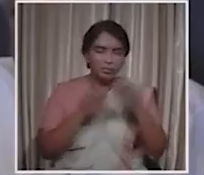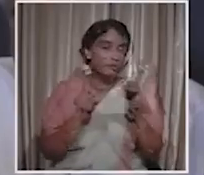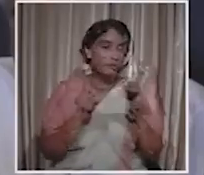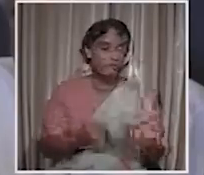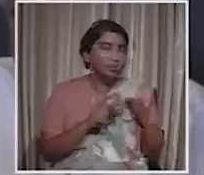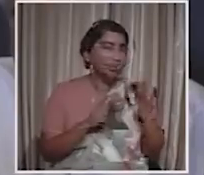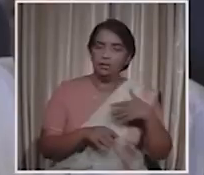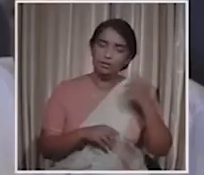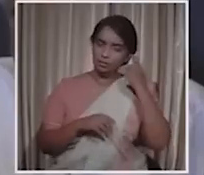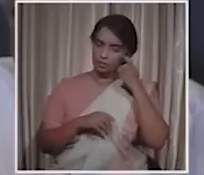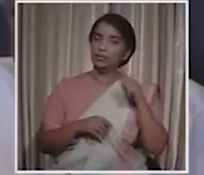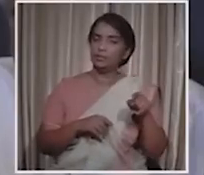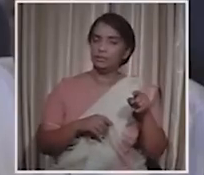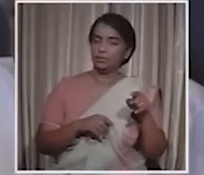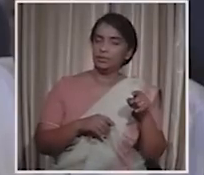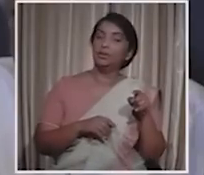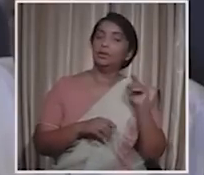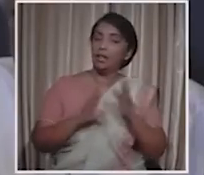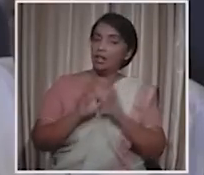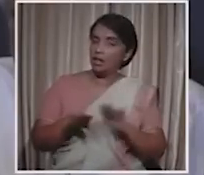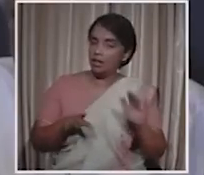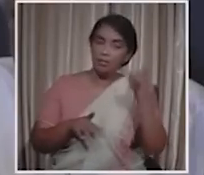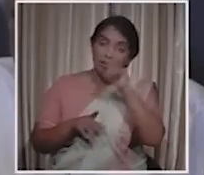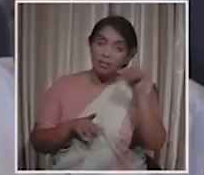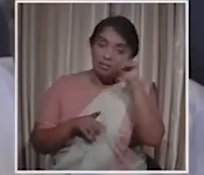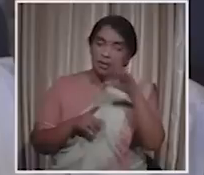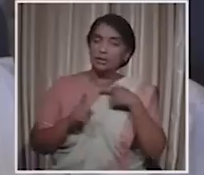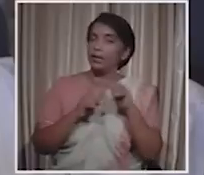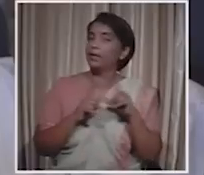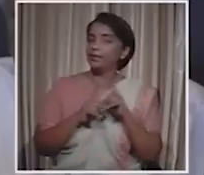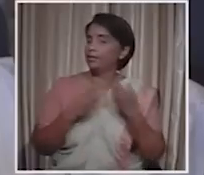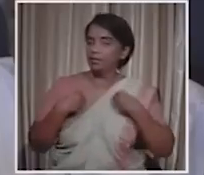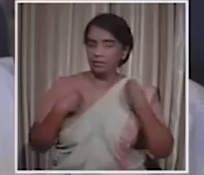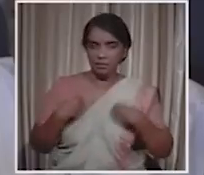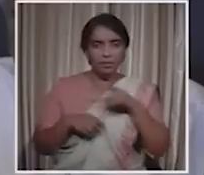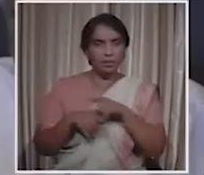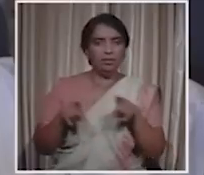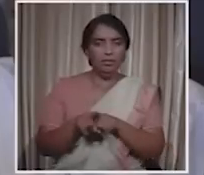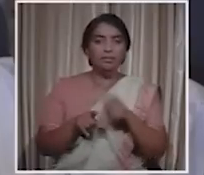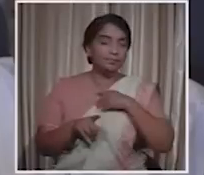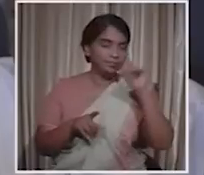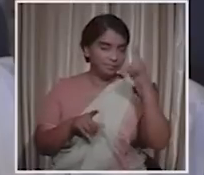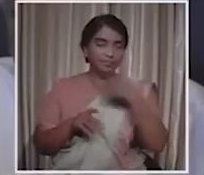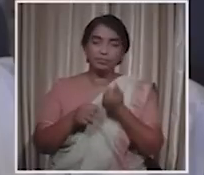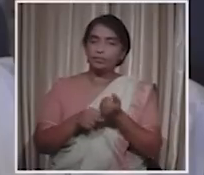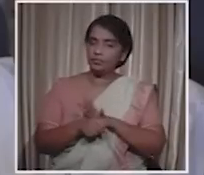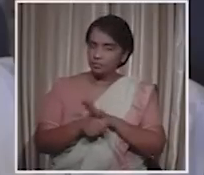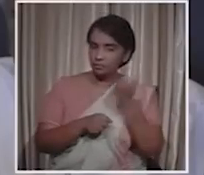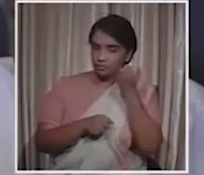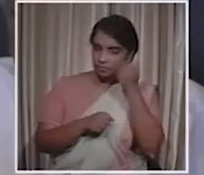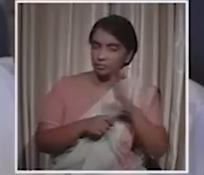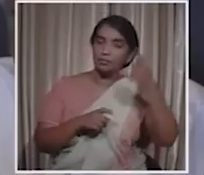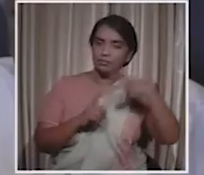ඇති බව අප දන්නවා. දරුවන්ට මාස ගණනාවක් අධ්‍යාපනය අහිමි වුණා. මුලින්ම කොවිඩ් වසංගතය නිසා,